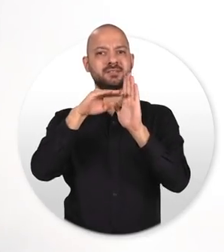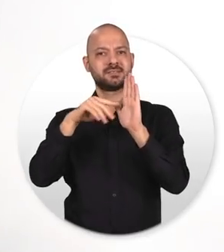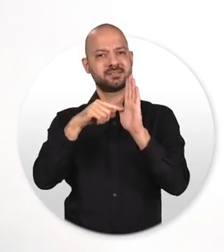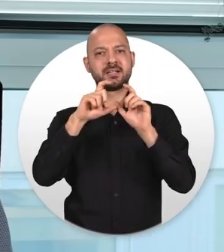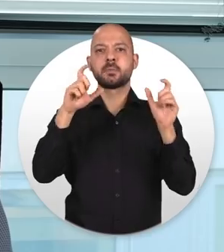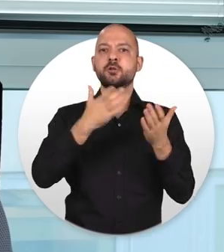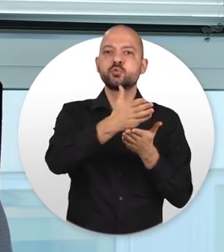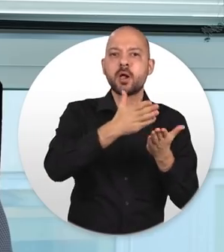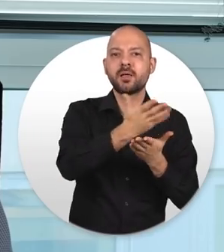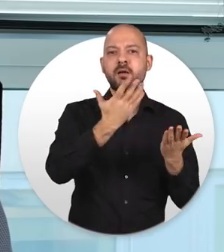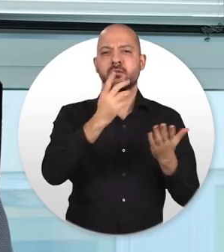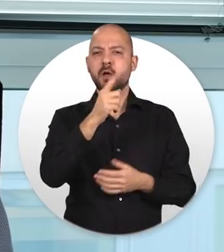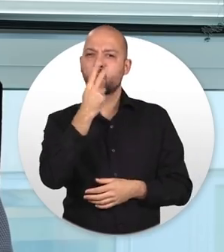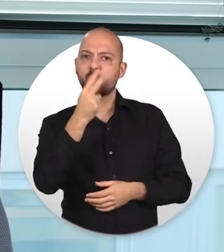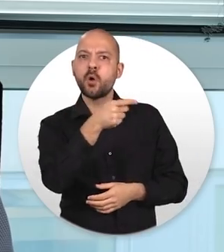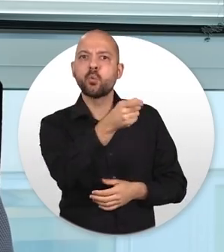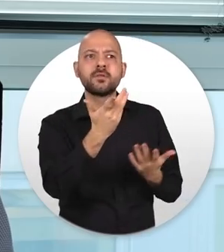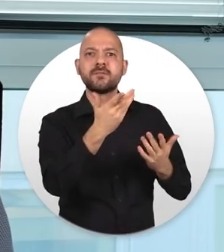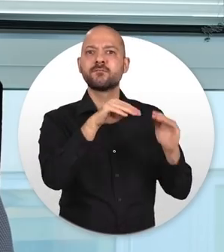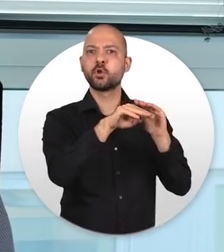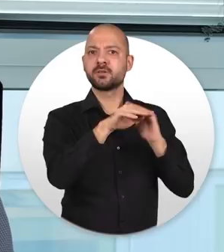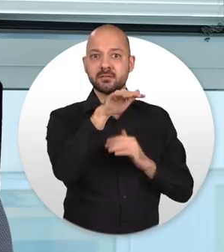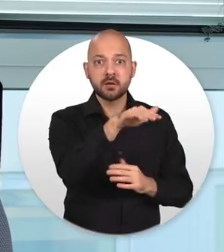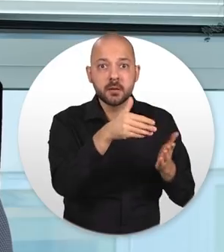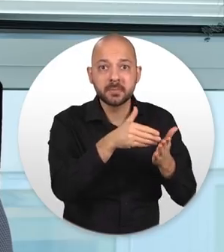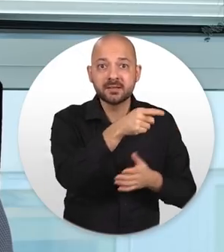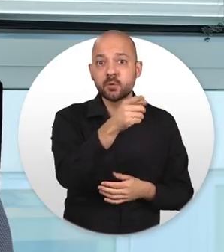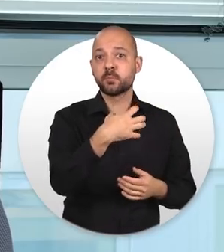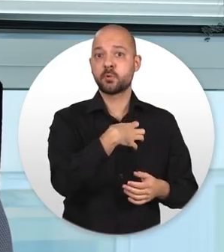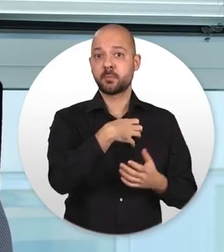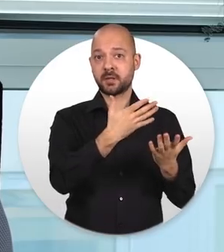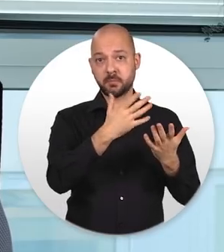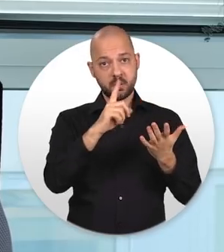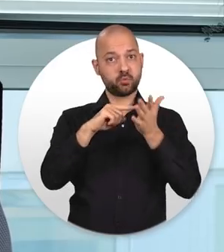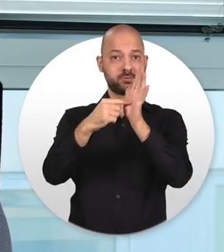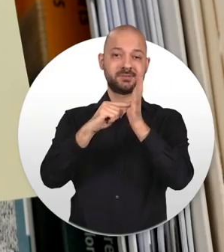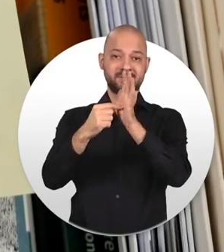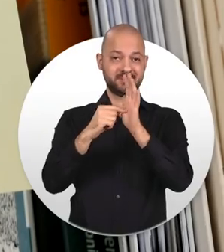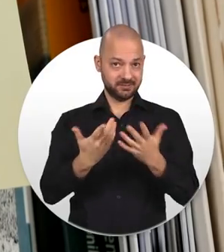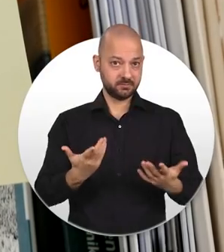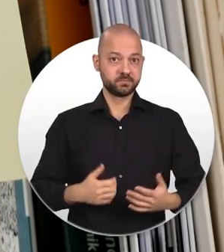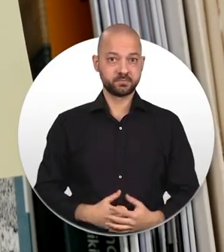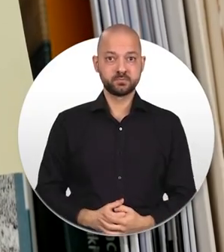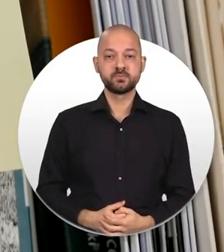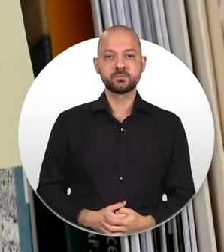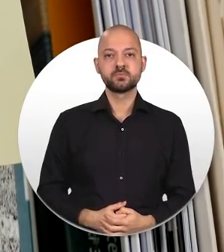Europäischen Accessibilitätsakt oder auf Problematik von Flüchtlingen mit einem Handicap hingewiesen.